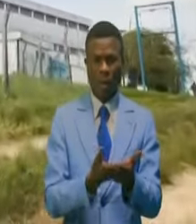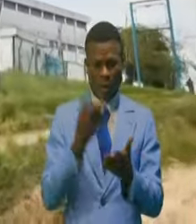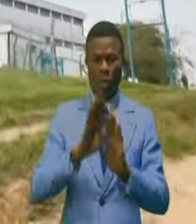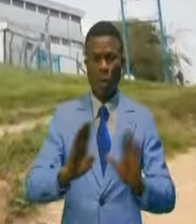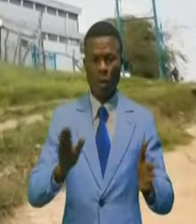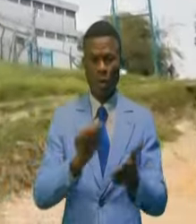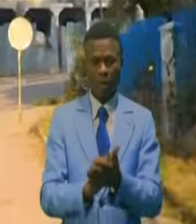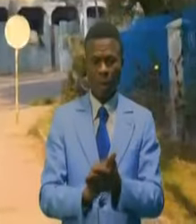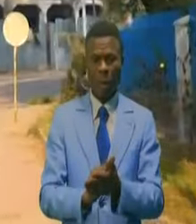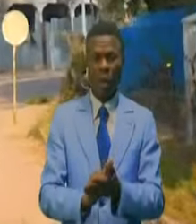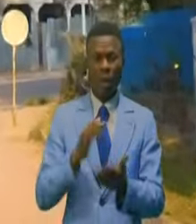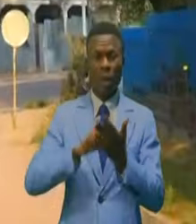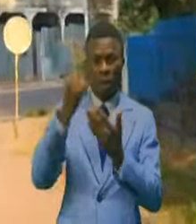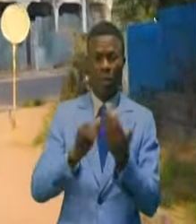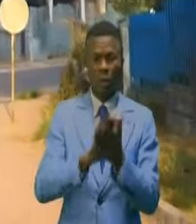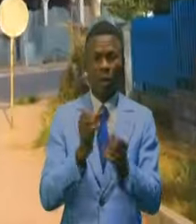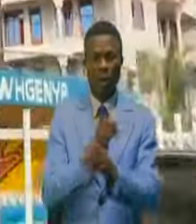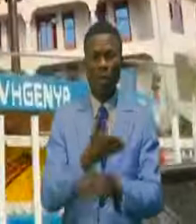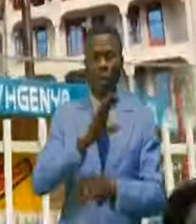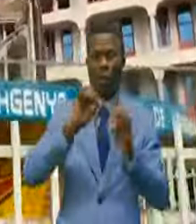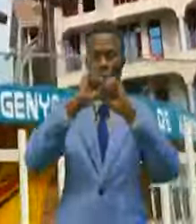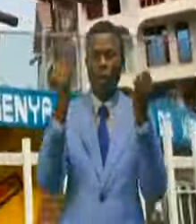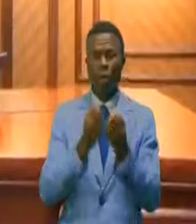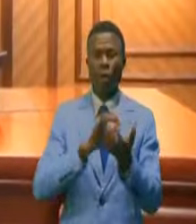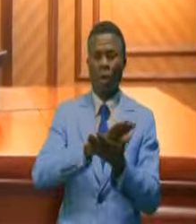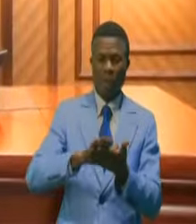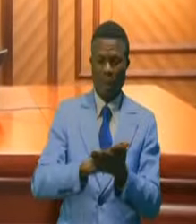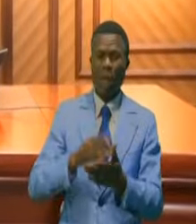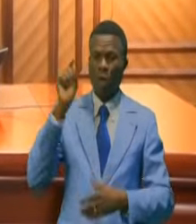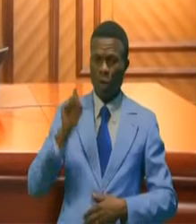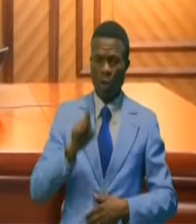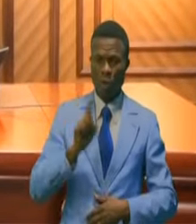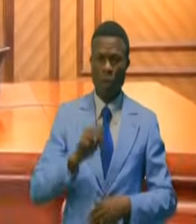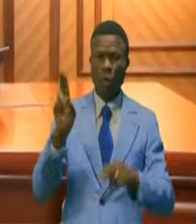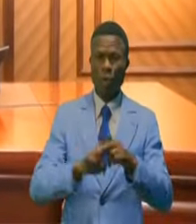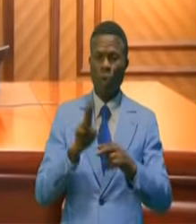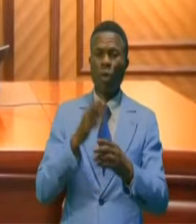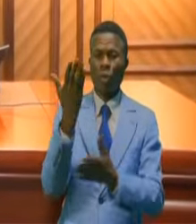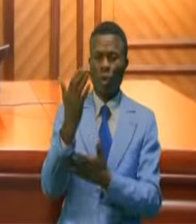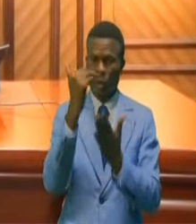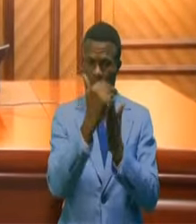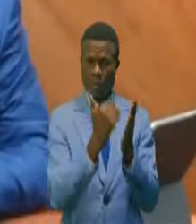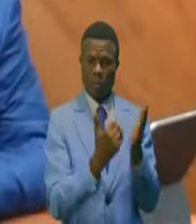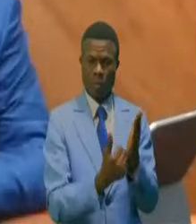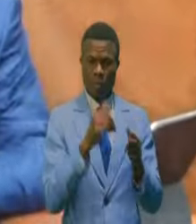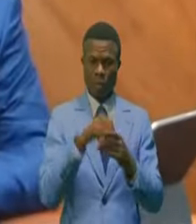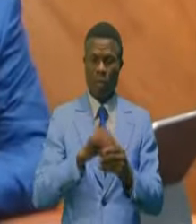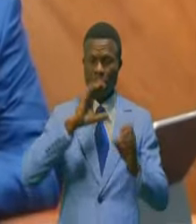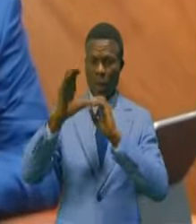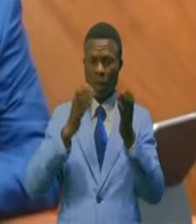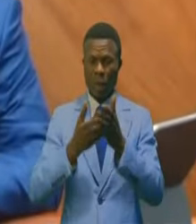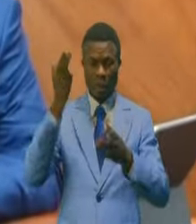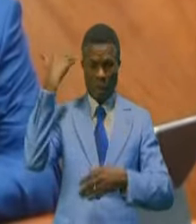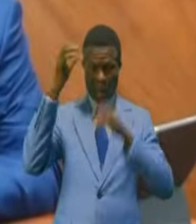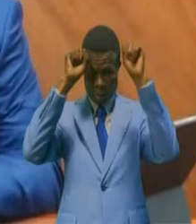la matérialisation du projet d'une cimenterie s'impose. En exécution des recommandations formulées dans la communication du